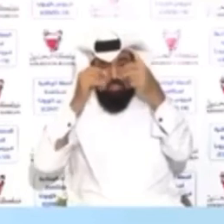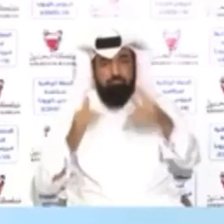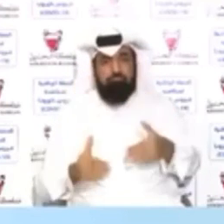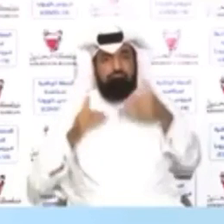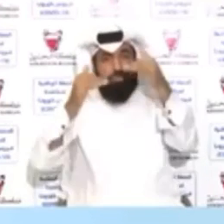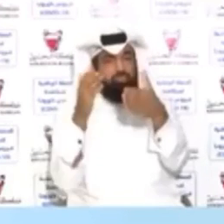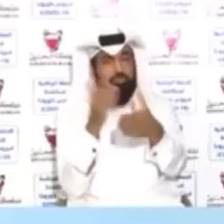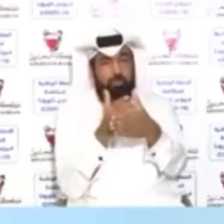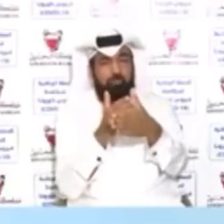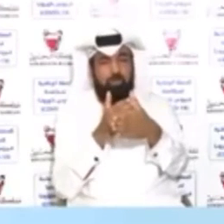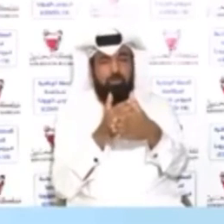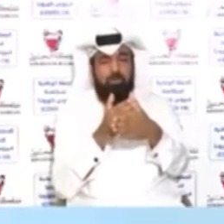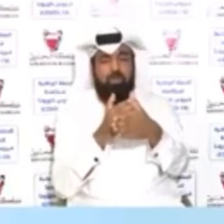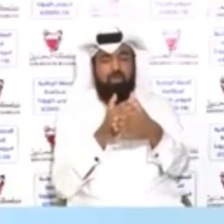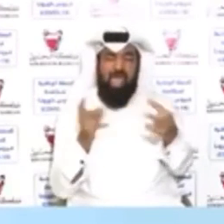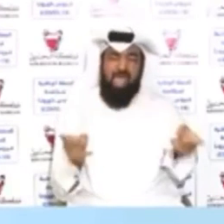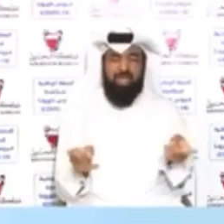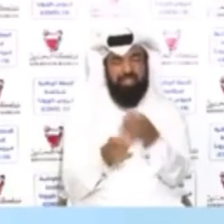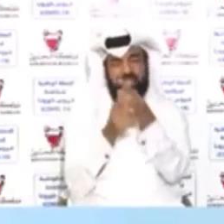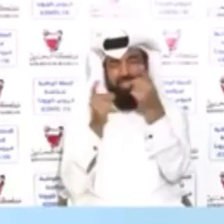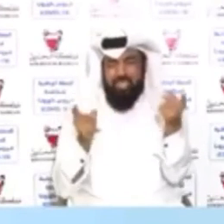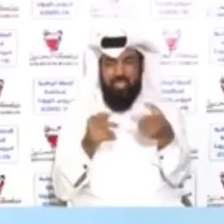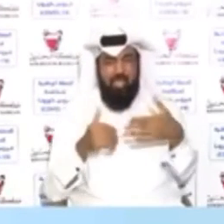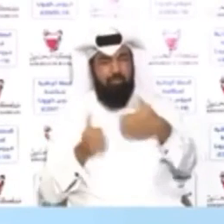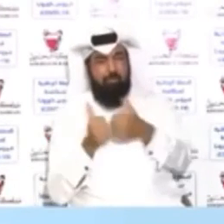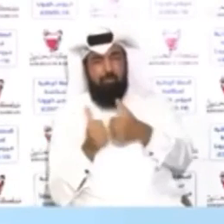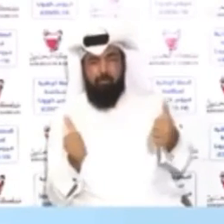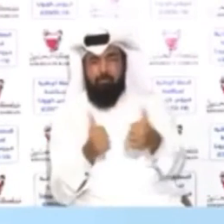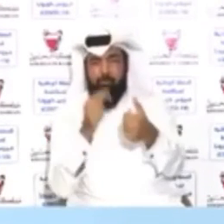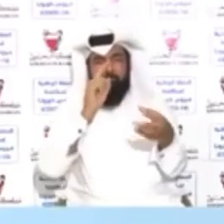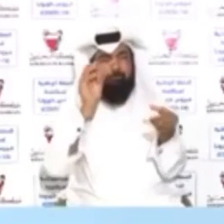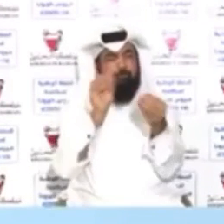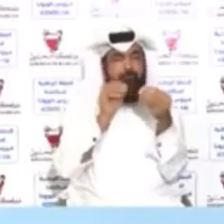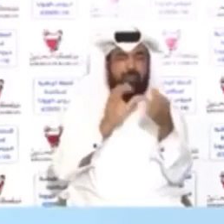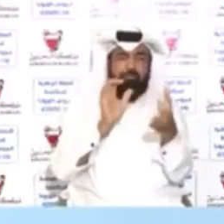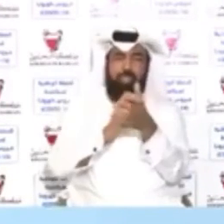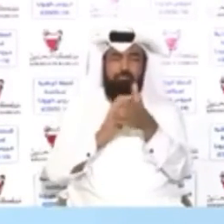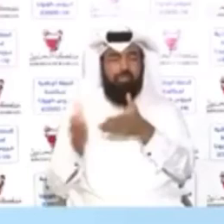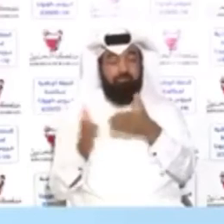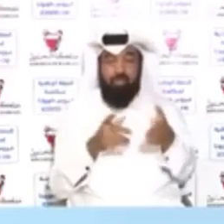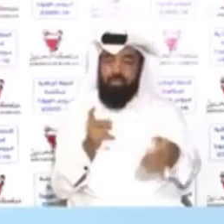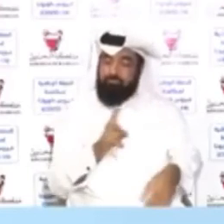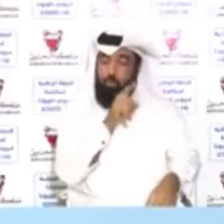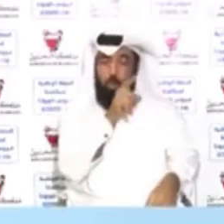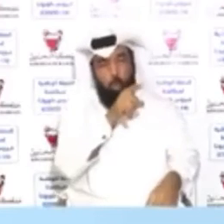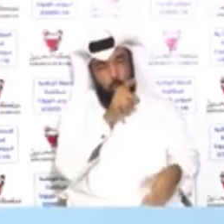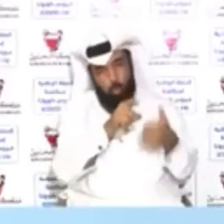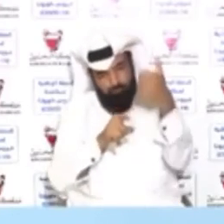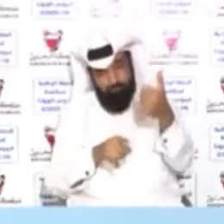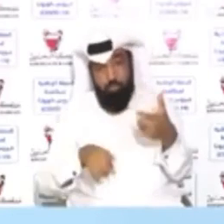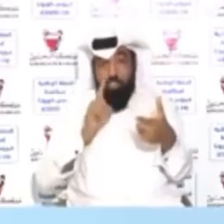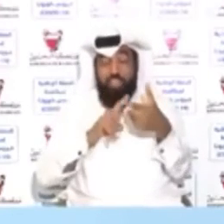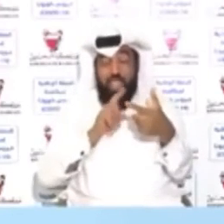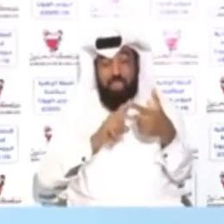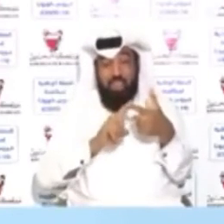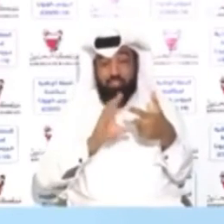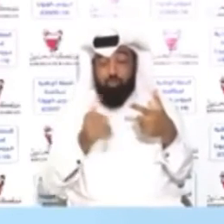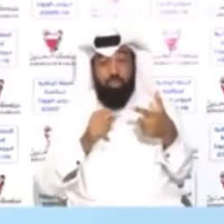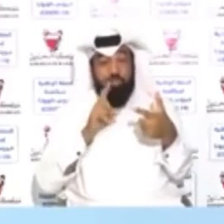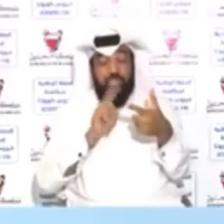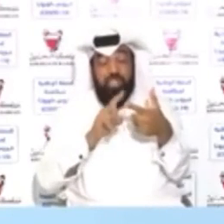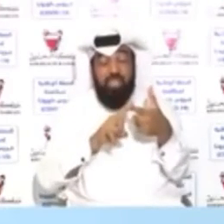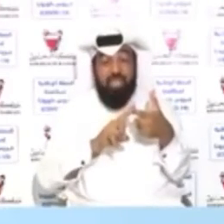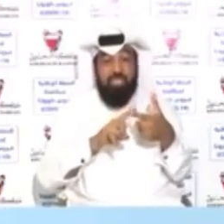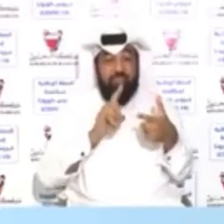التهاون عامة وعدم الالتزام بالمعايير والاحترازية ممكن يؤدي إلى زيادة العدد، ولكن قضية نسبة وتناسب لما يقولك